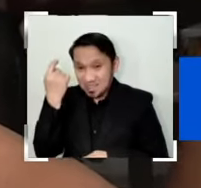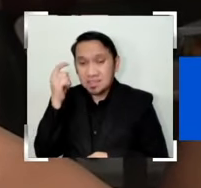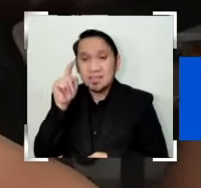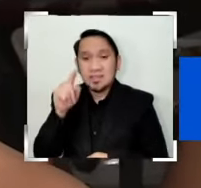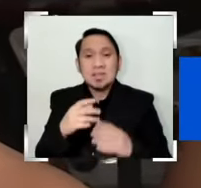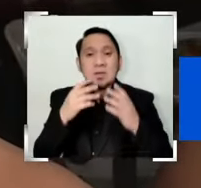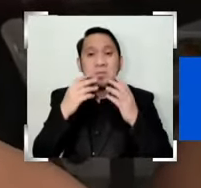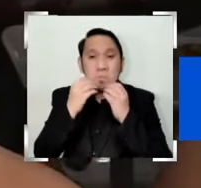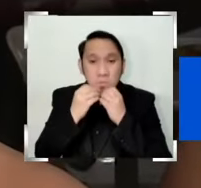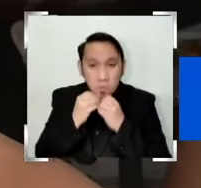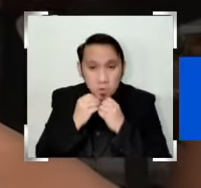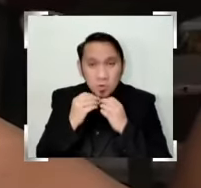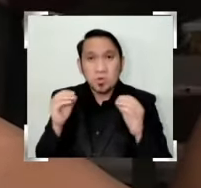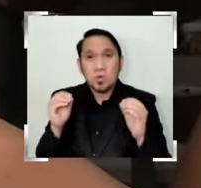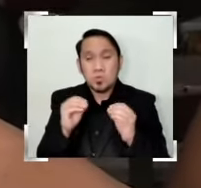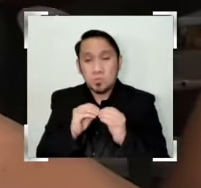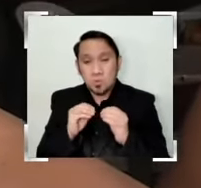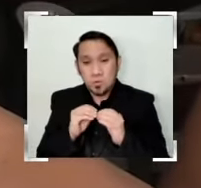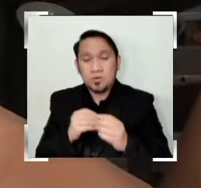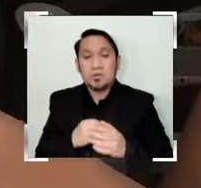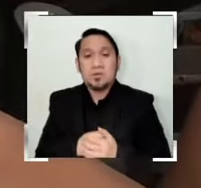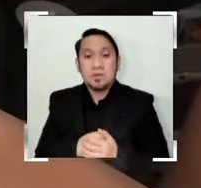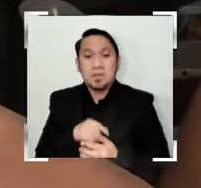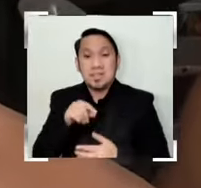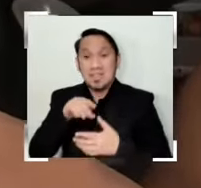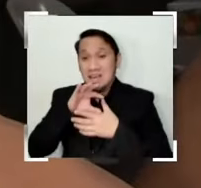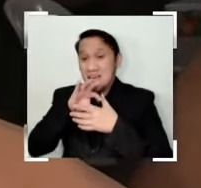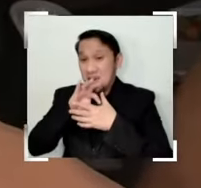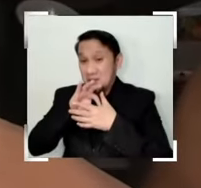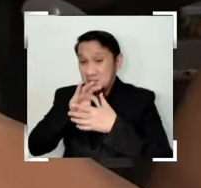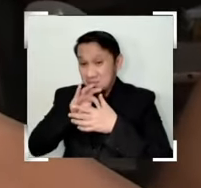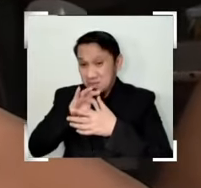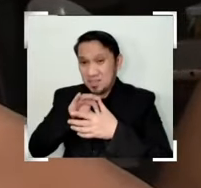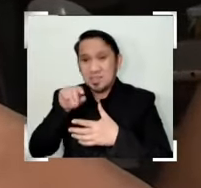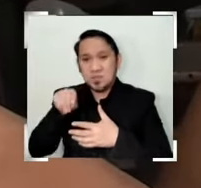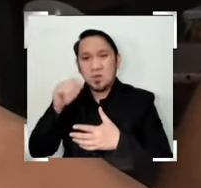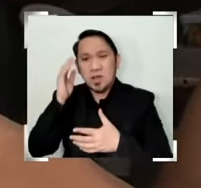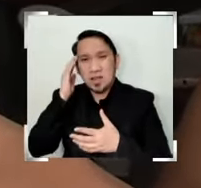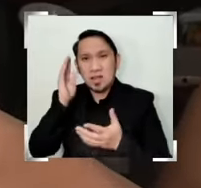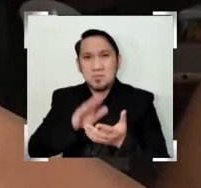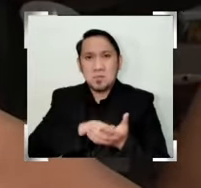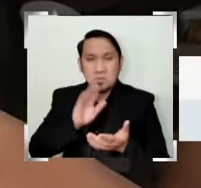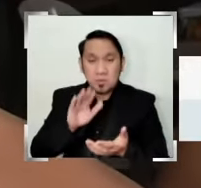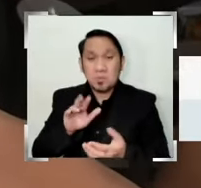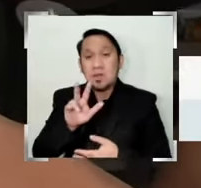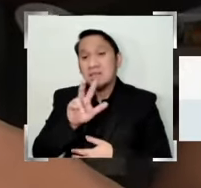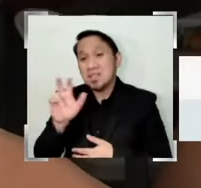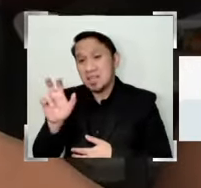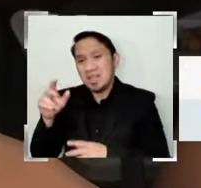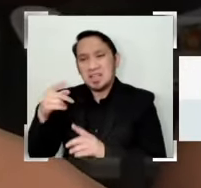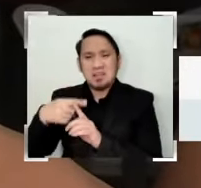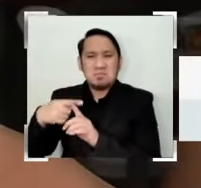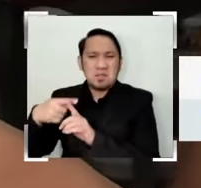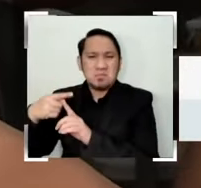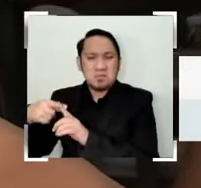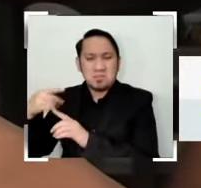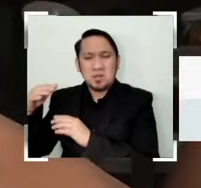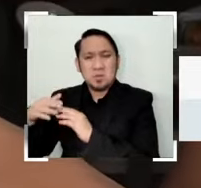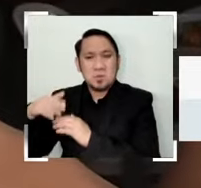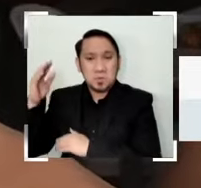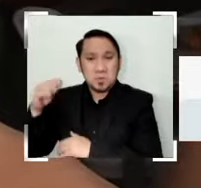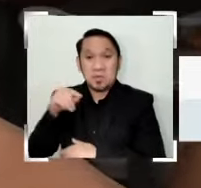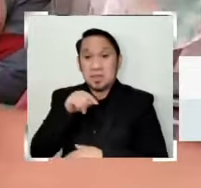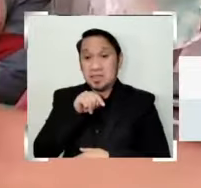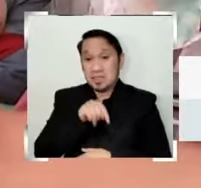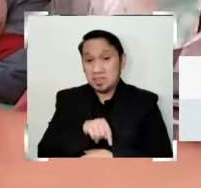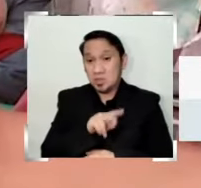ang fresh kasi nga karne, mahal, nasa 300 plus ata. Ay ito, 200